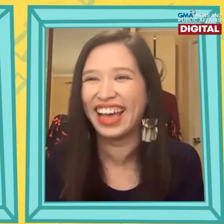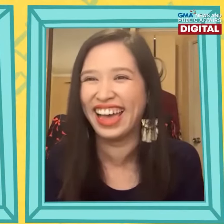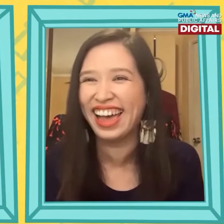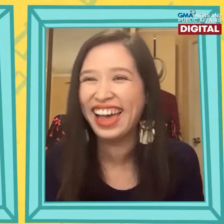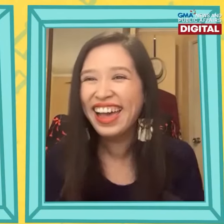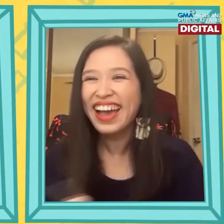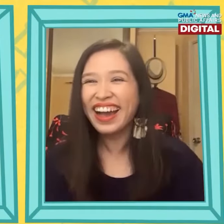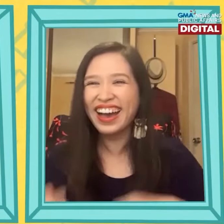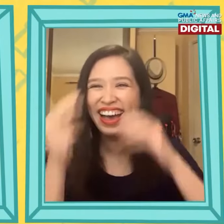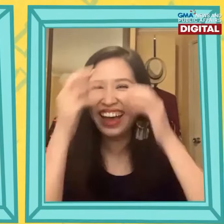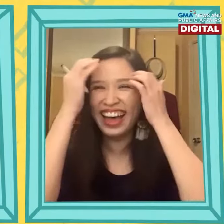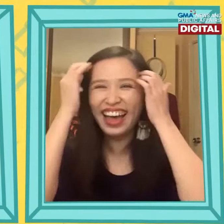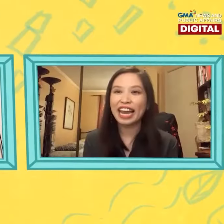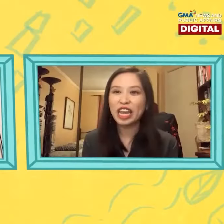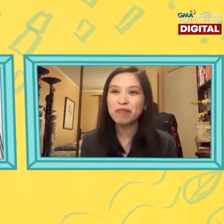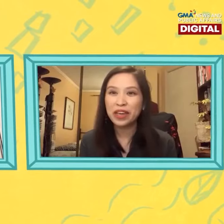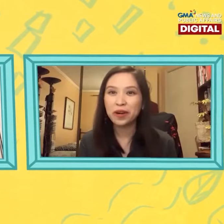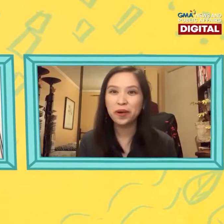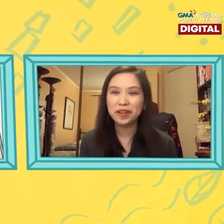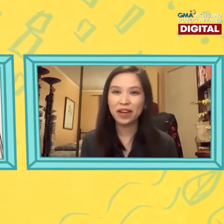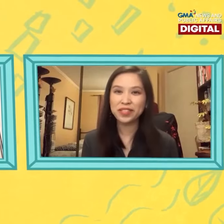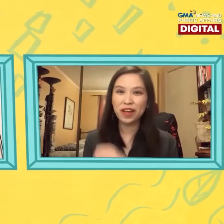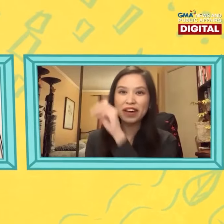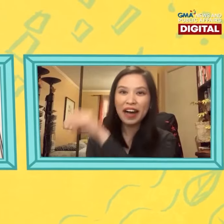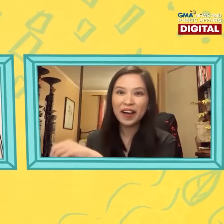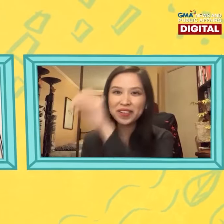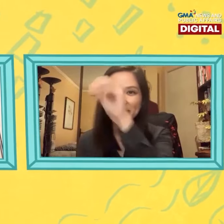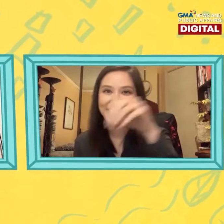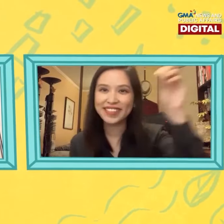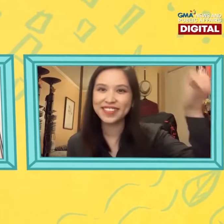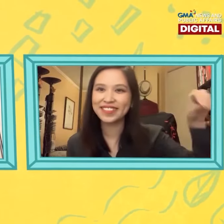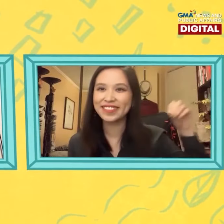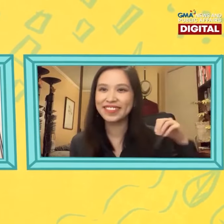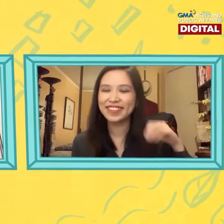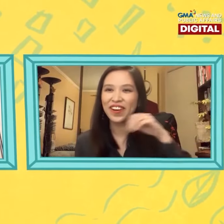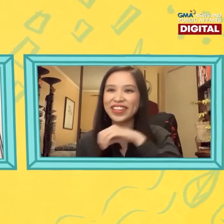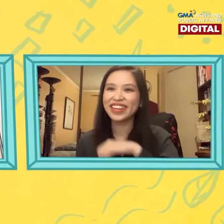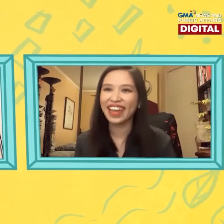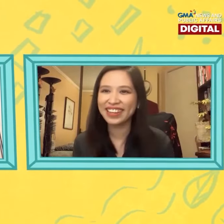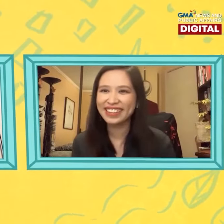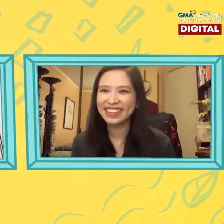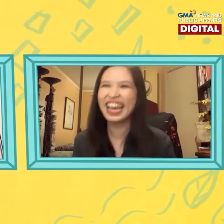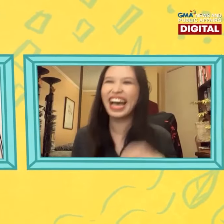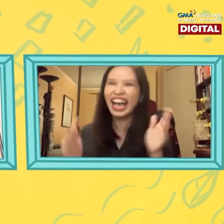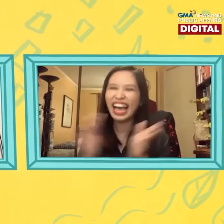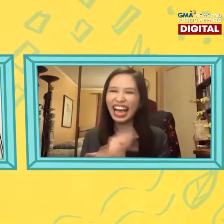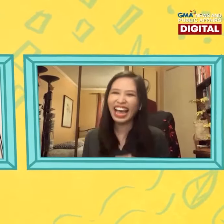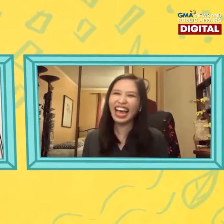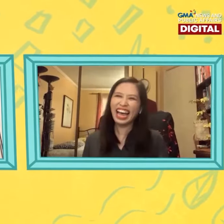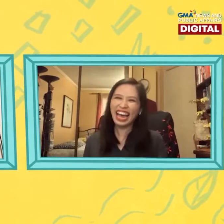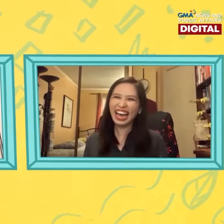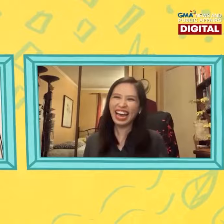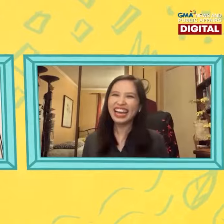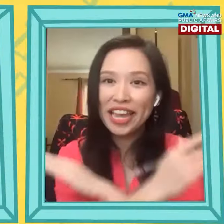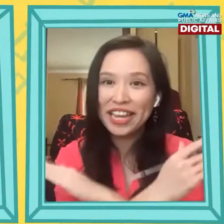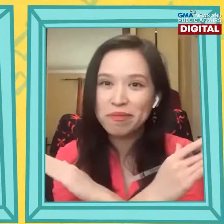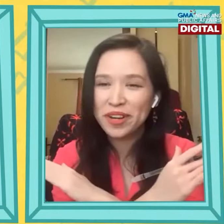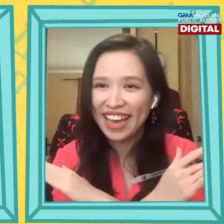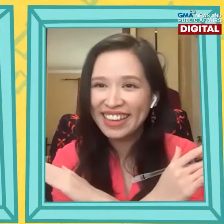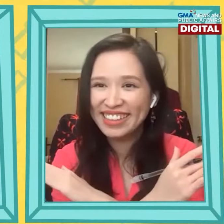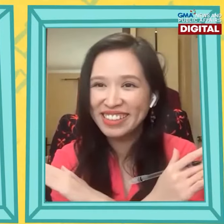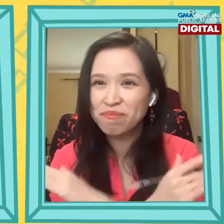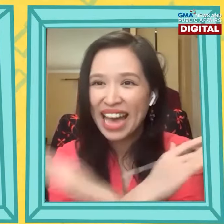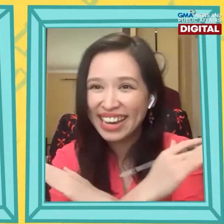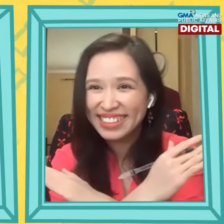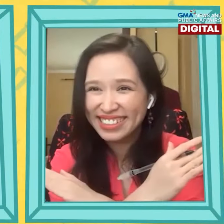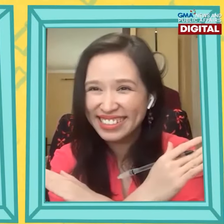na. Healthy na kwentuhan? Tell him na your goal now is to have a house in each. Yeah. Komportable usapan. No